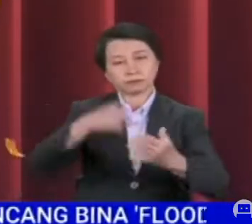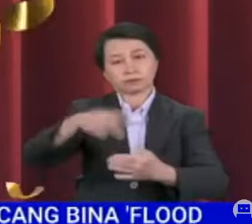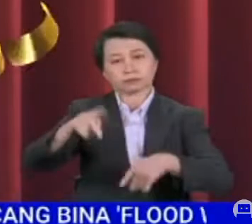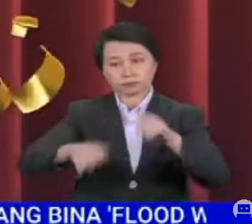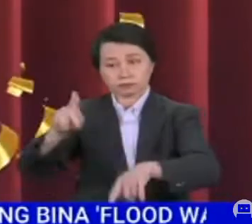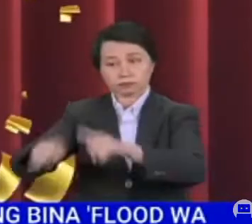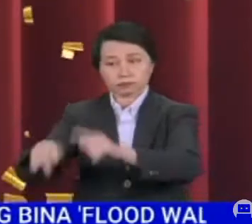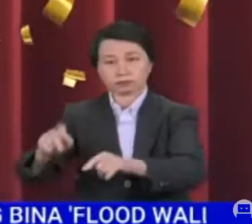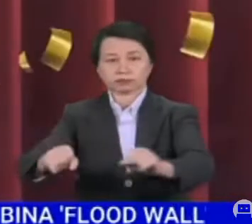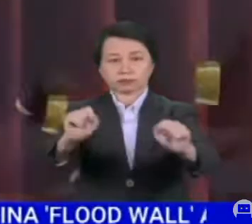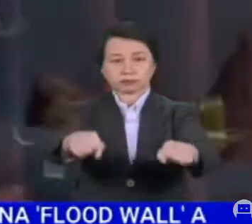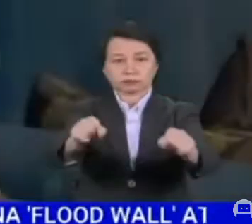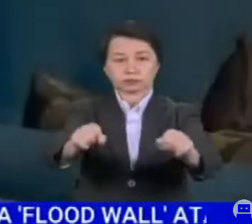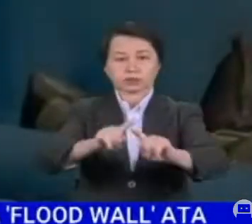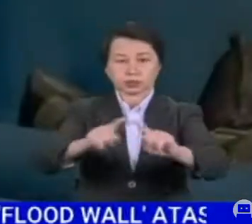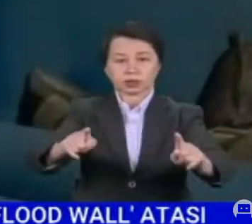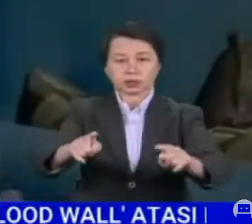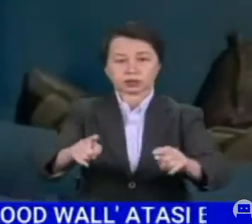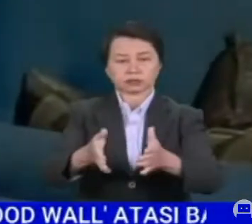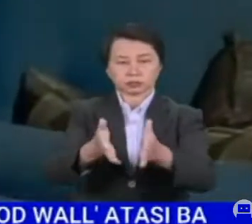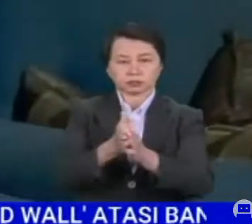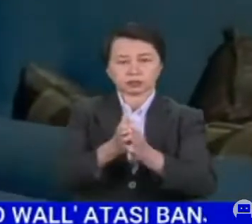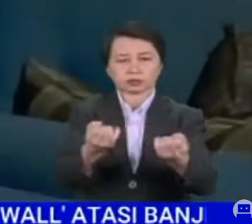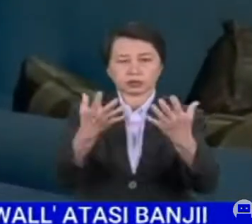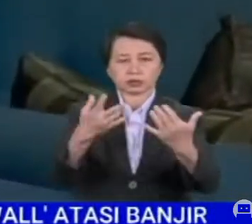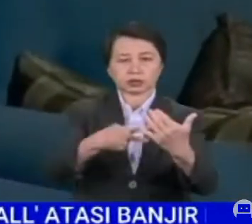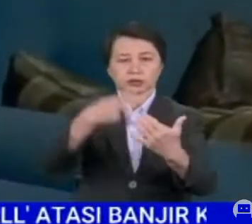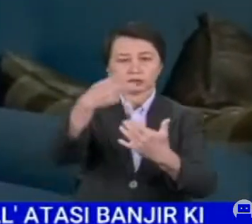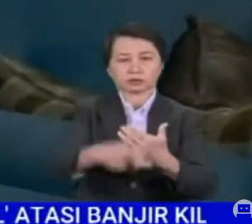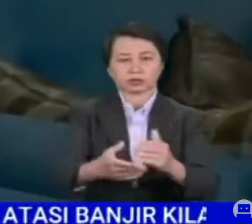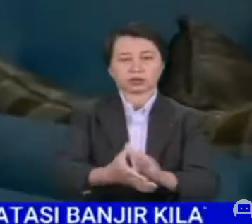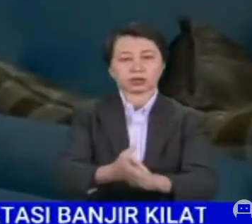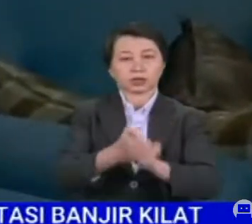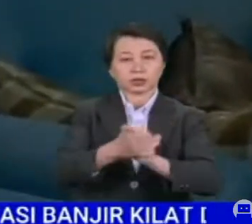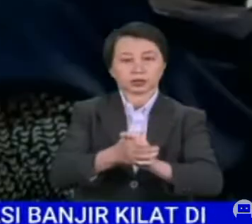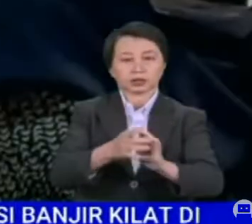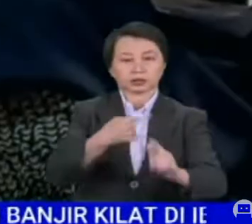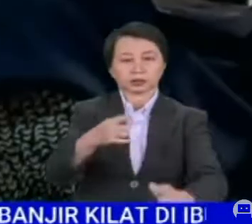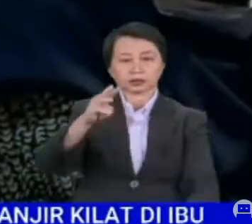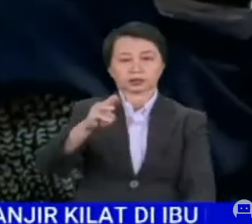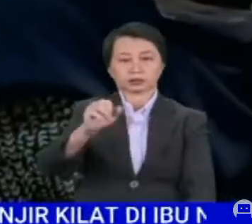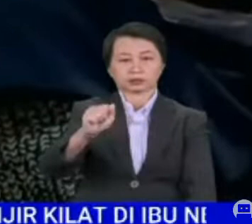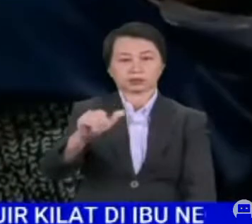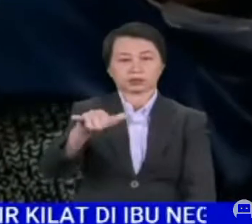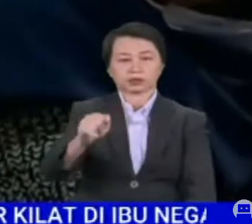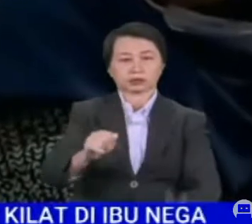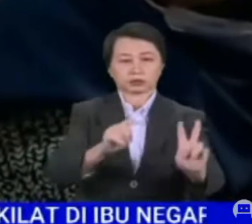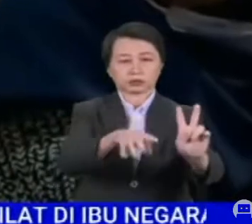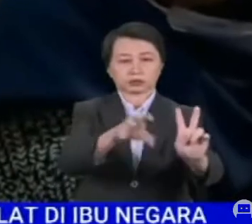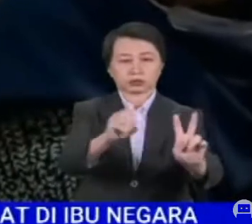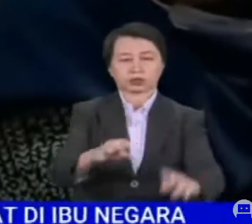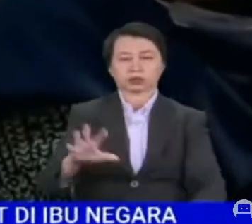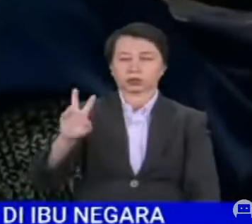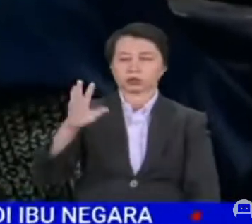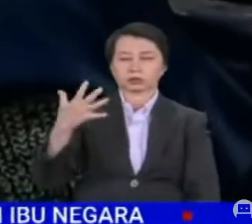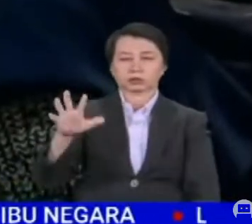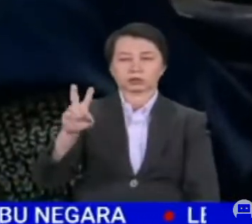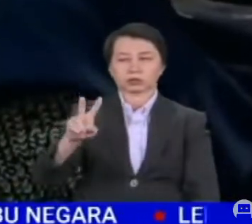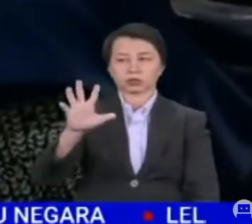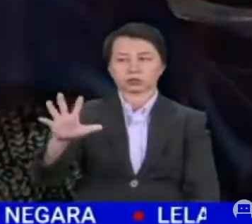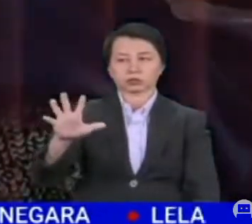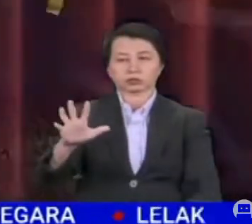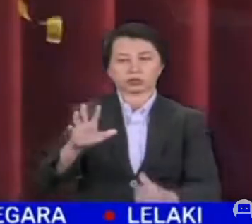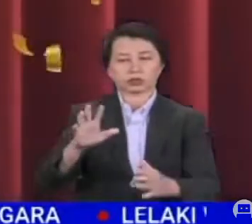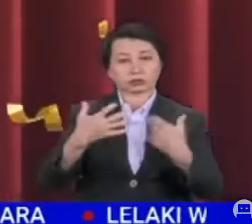telah dibenarkan, namun atas permintaan ramai, program Salam Dari Maya 2.0 sebanyak 5 episod akan